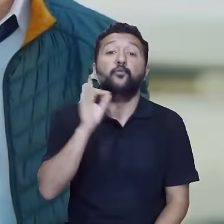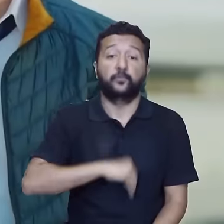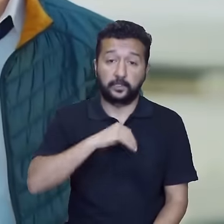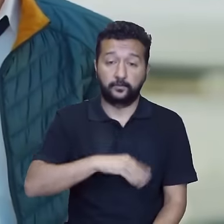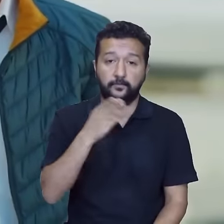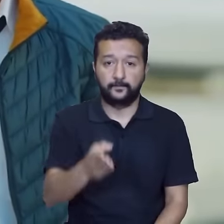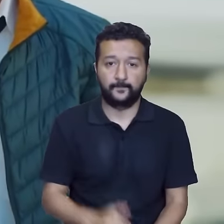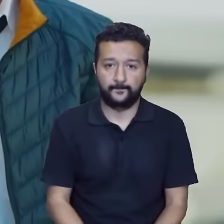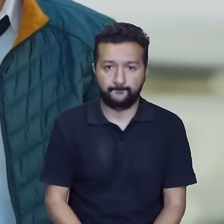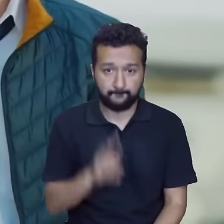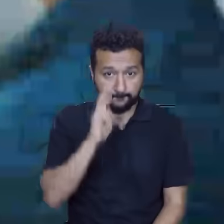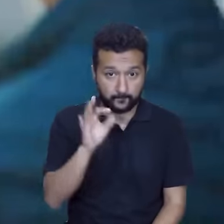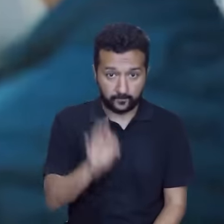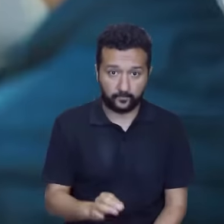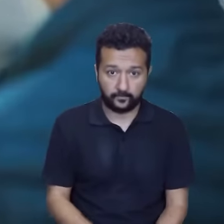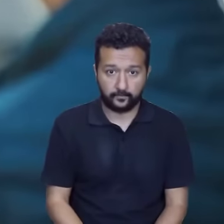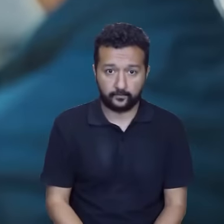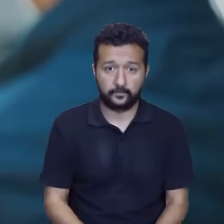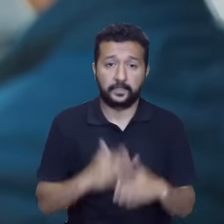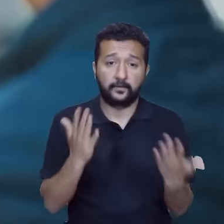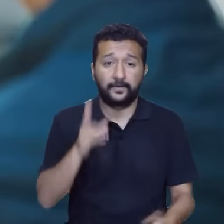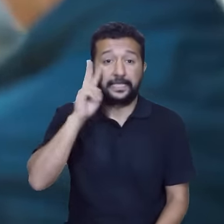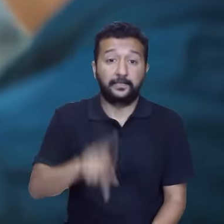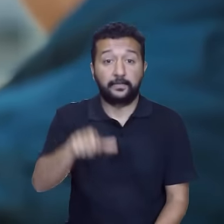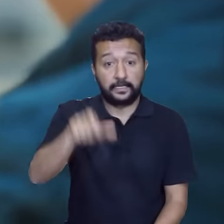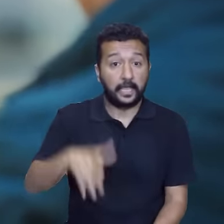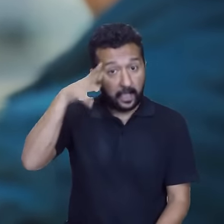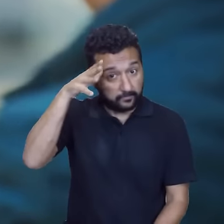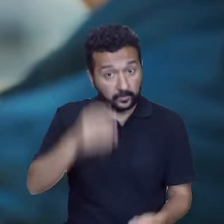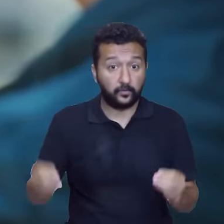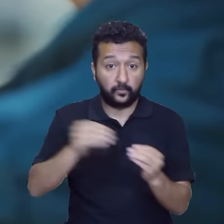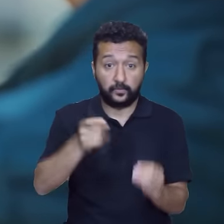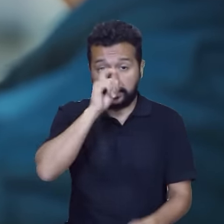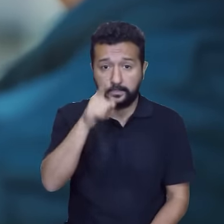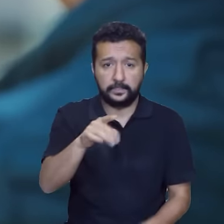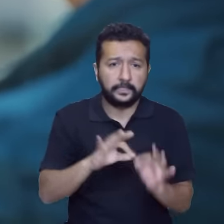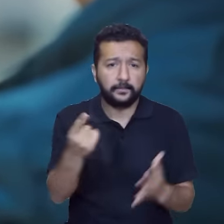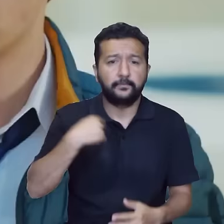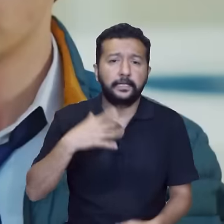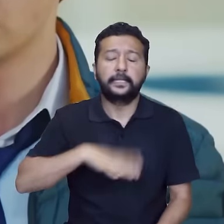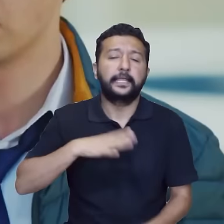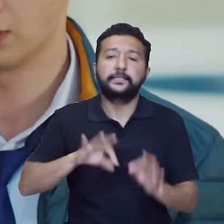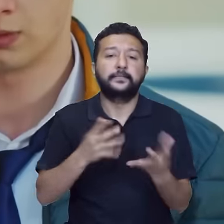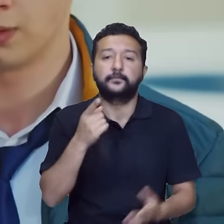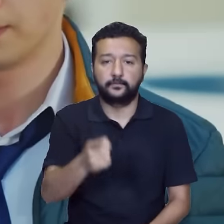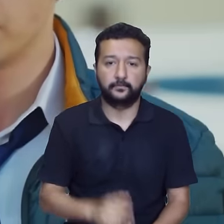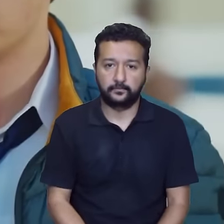muyum? Görüyor musun? Uf, yemin ediyorum geri zekalılıkta efsosun. Ya sen benden ne